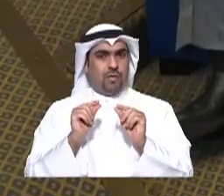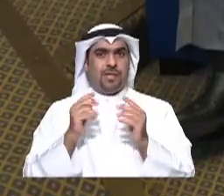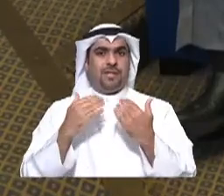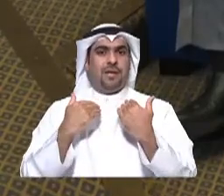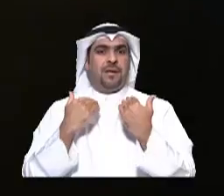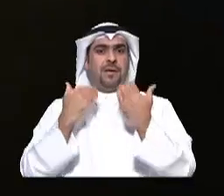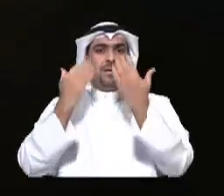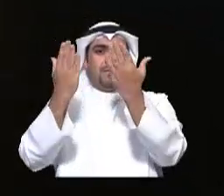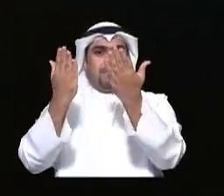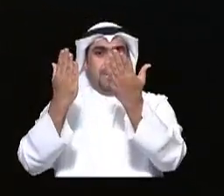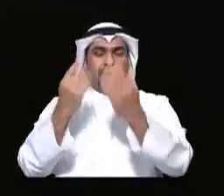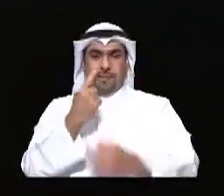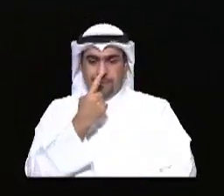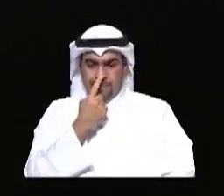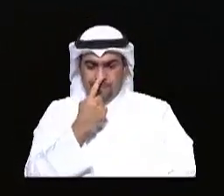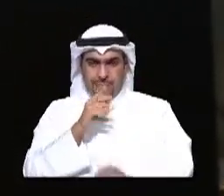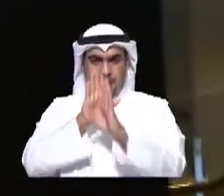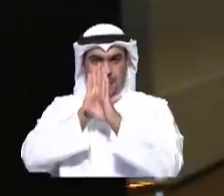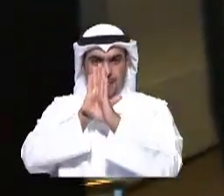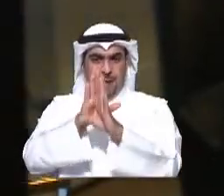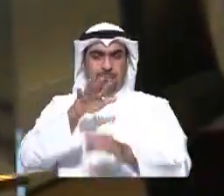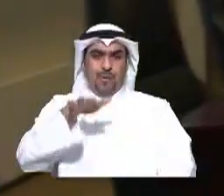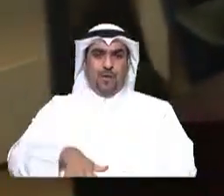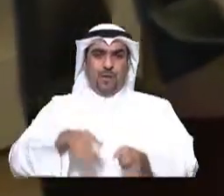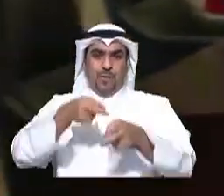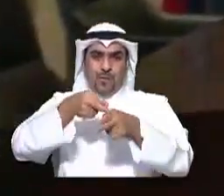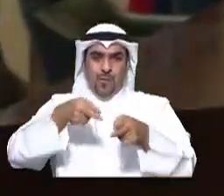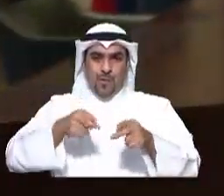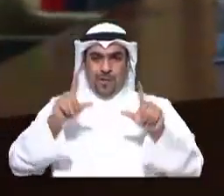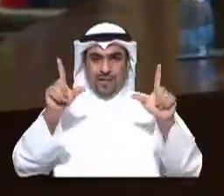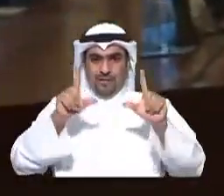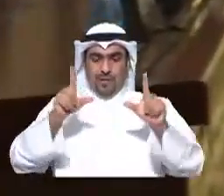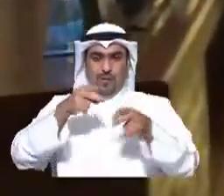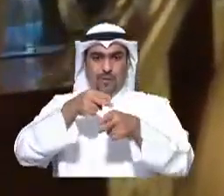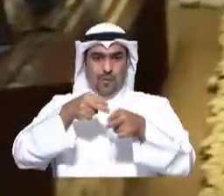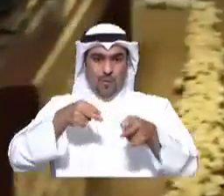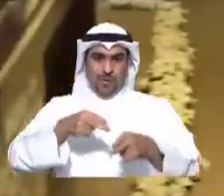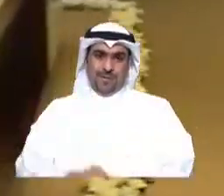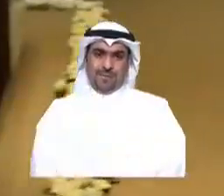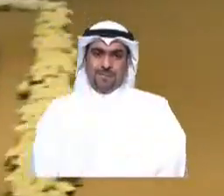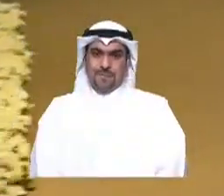لوطنهم الكويت. فهد التركي، تلفزيون دولة الكويت.